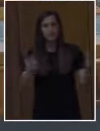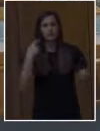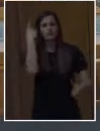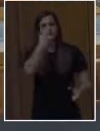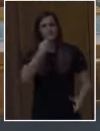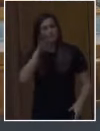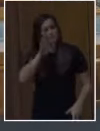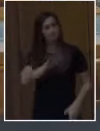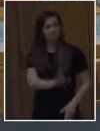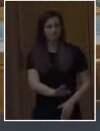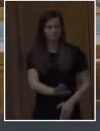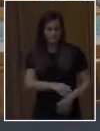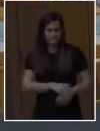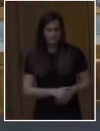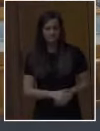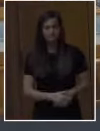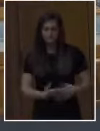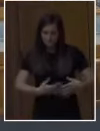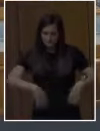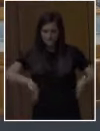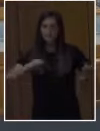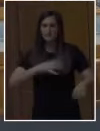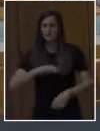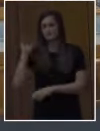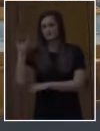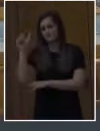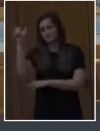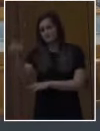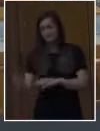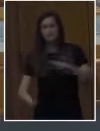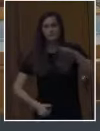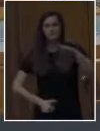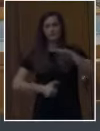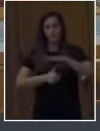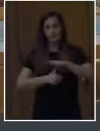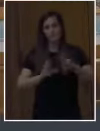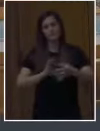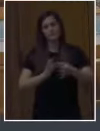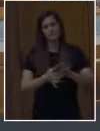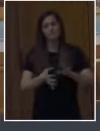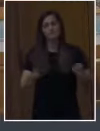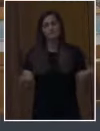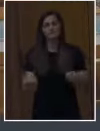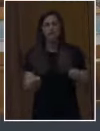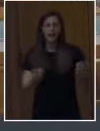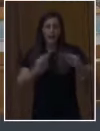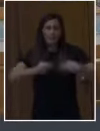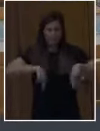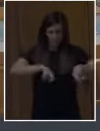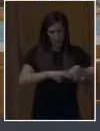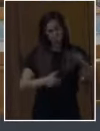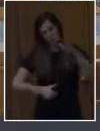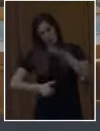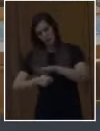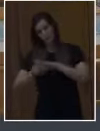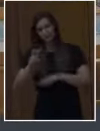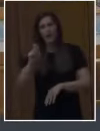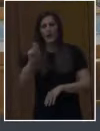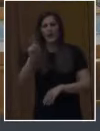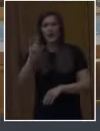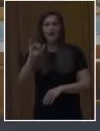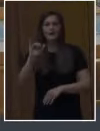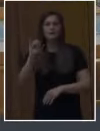προσωπικότητα». Αρχικά θα ήθελα να καλέσω τον πρόεδρο της Οργανωτικής Επιτροπής και πρόεδρο της Χαρισμάθειας, κύριο Αλέξανδρο